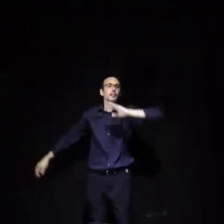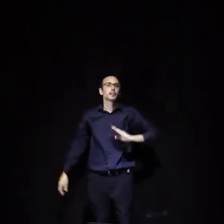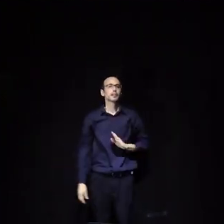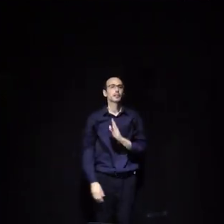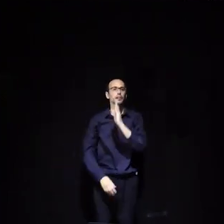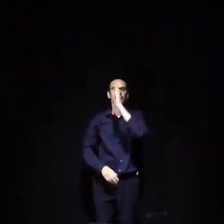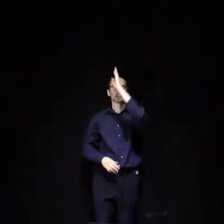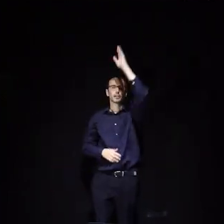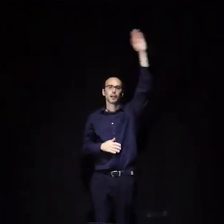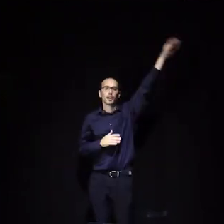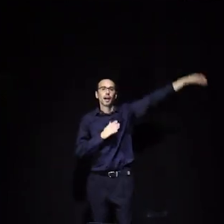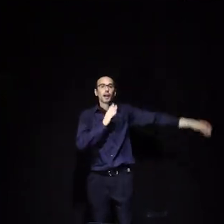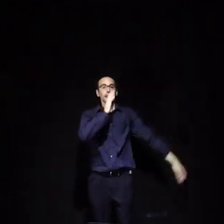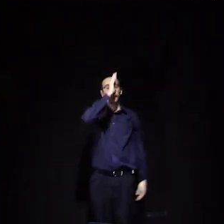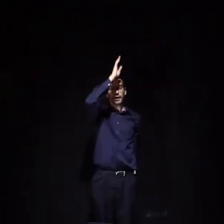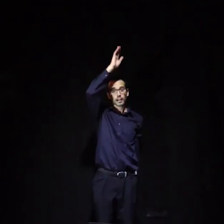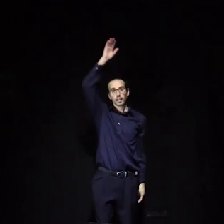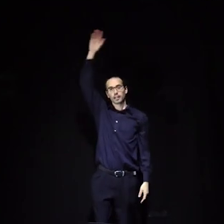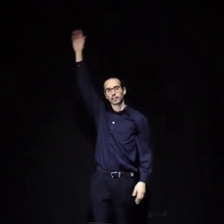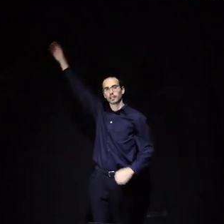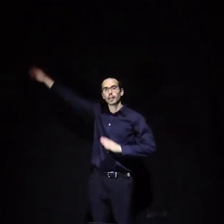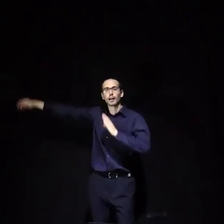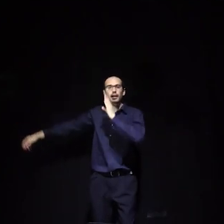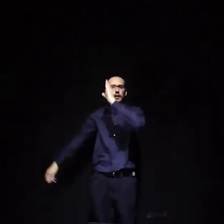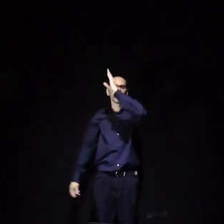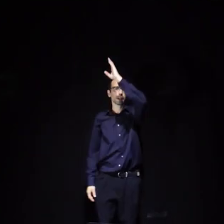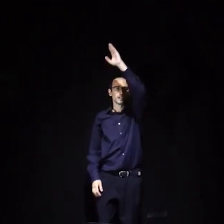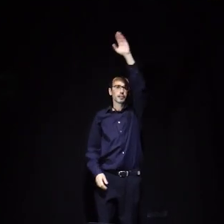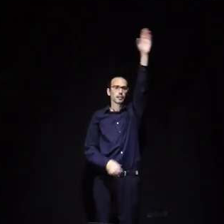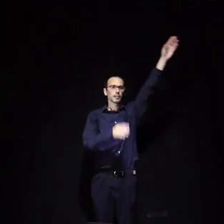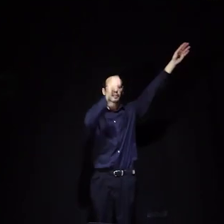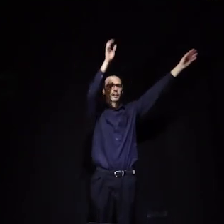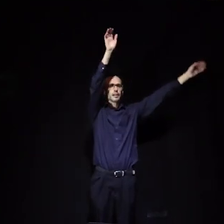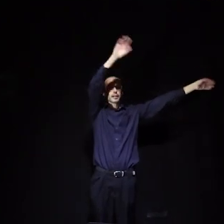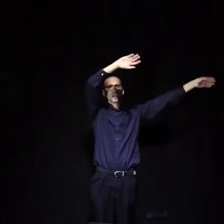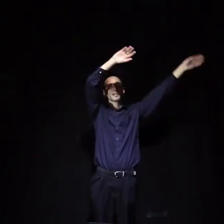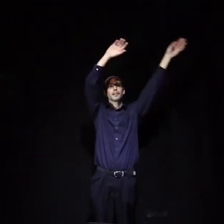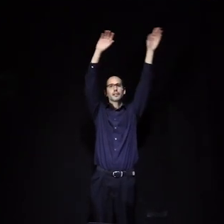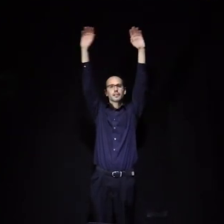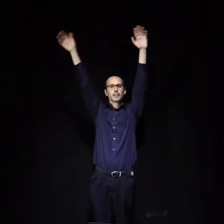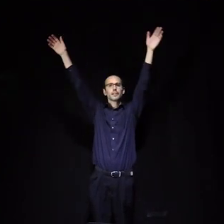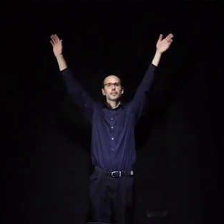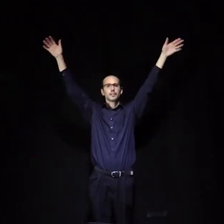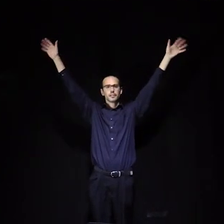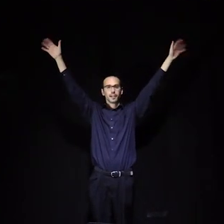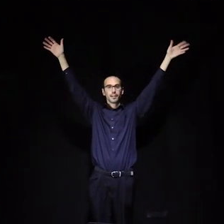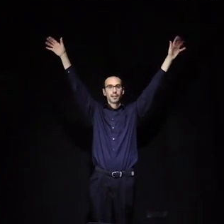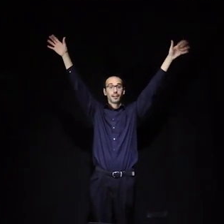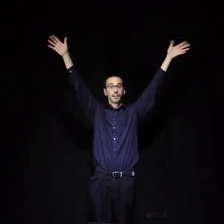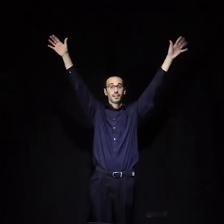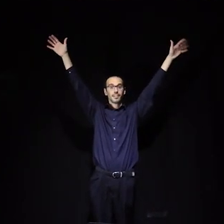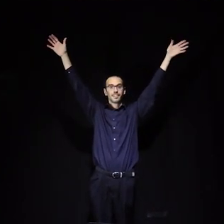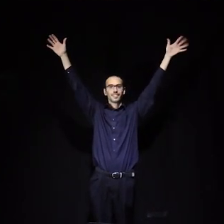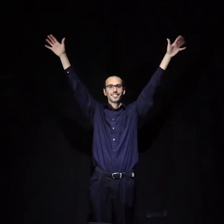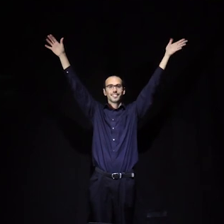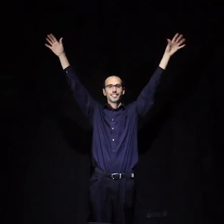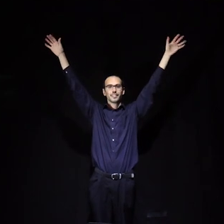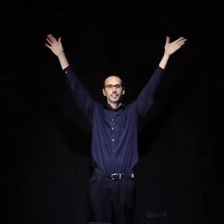la la la la la la la la la la.